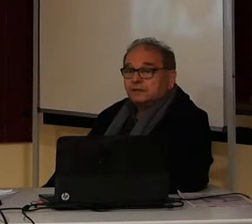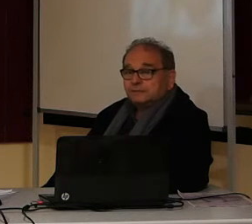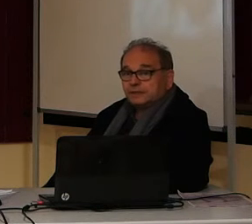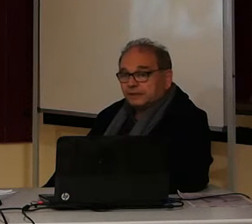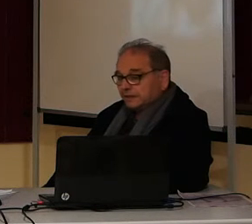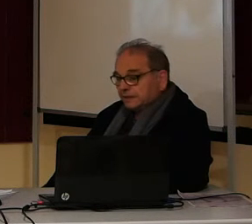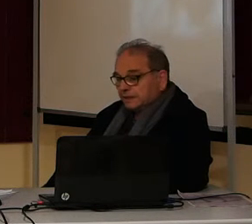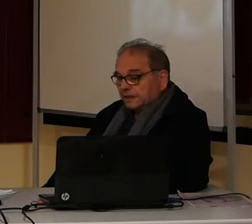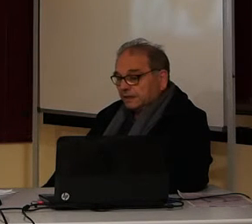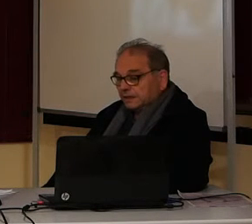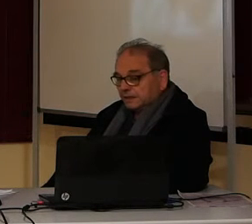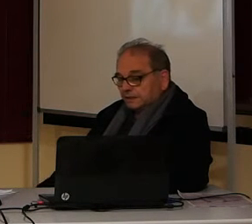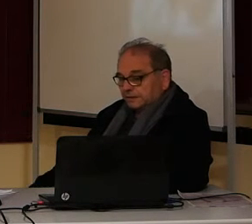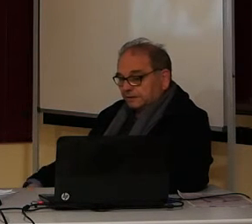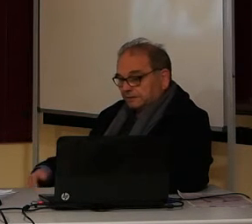això de que